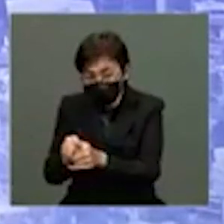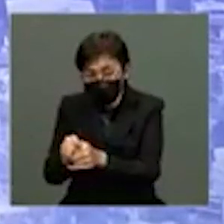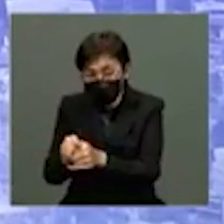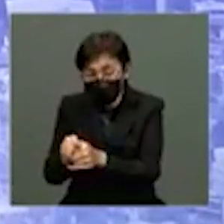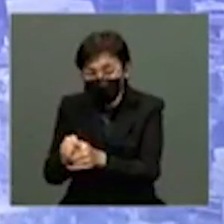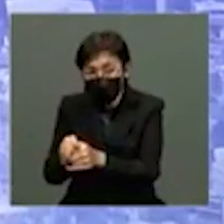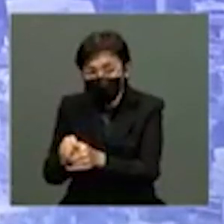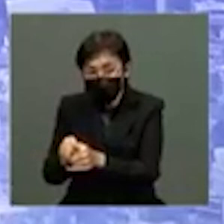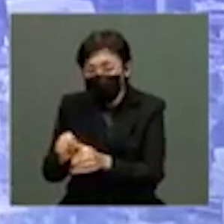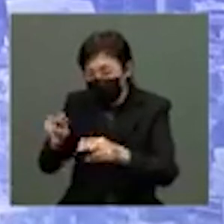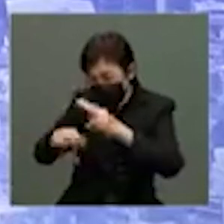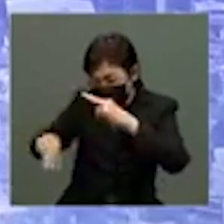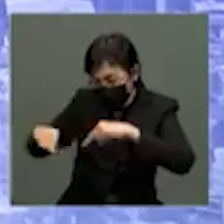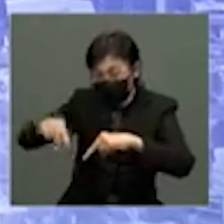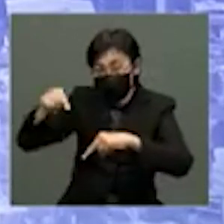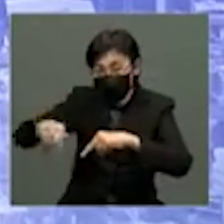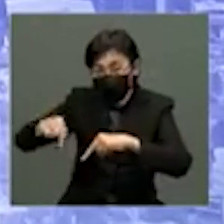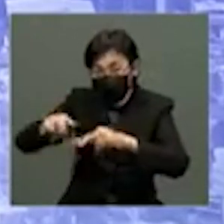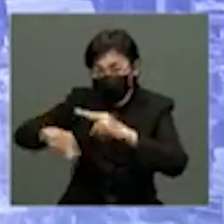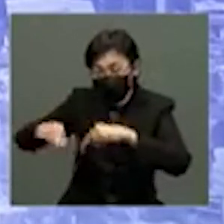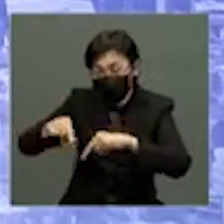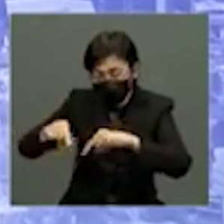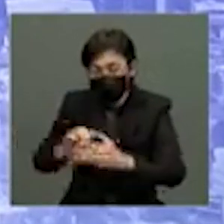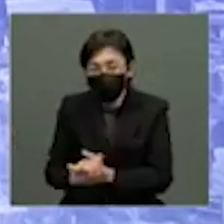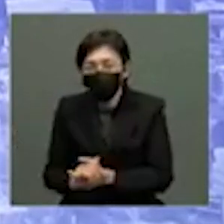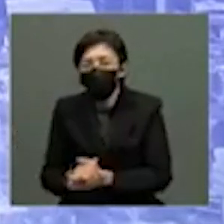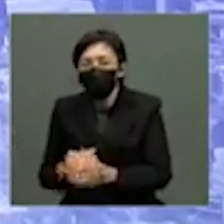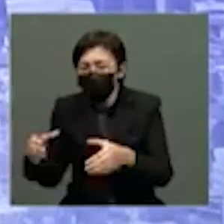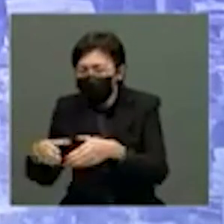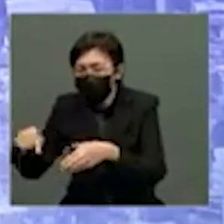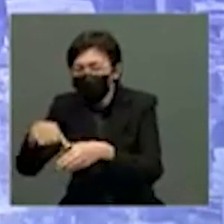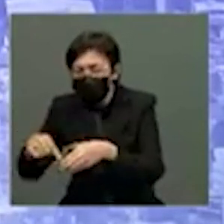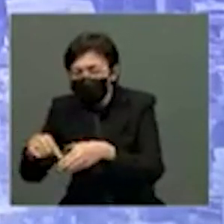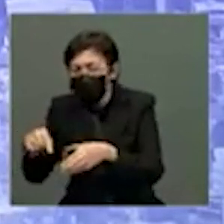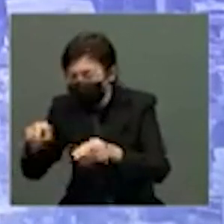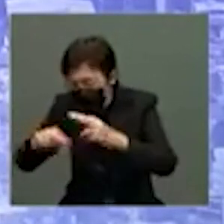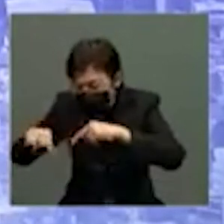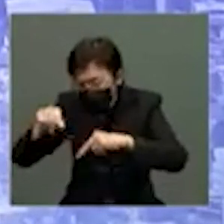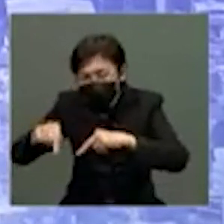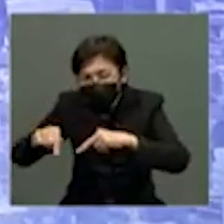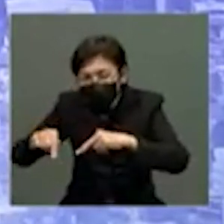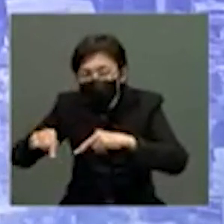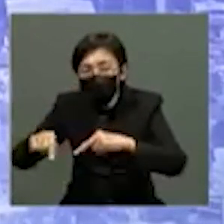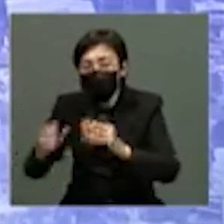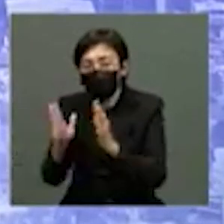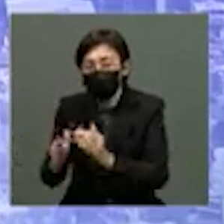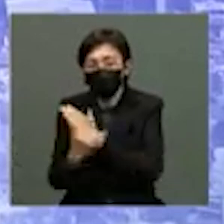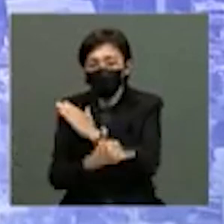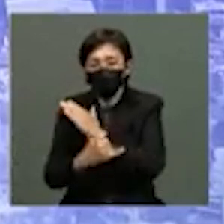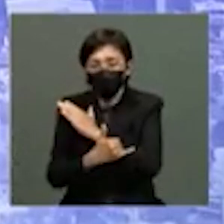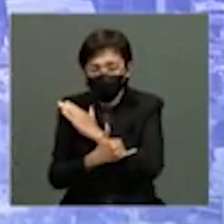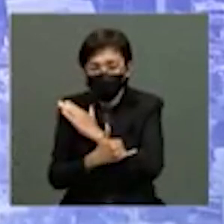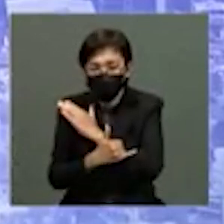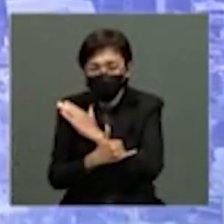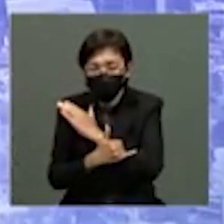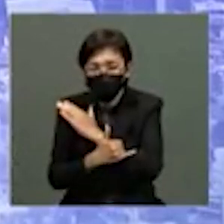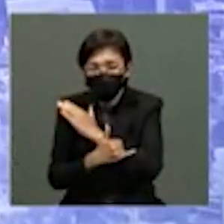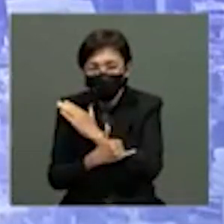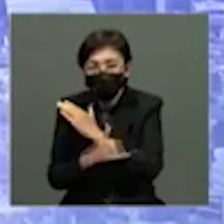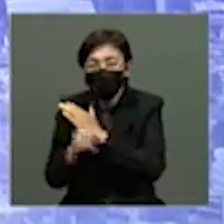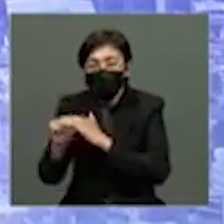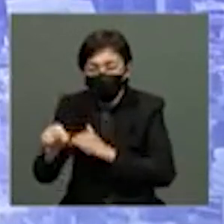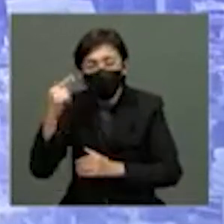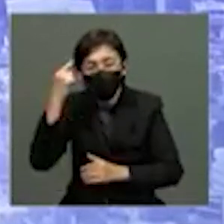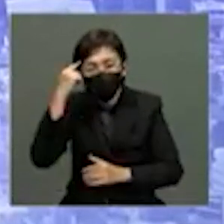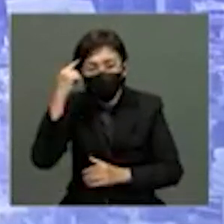ไปสกรีนในหรือ Active Case Finding ในแคมป์คนงานถ้าเป็นคนต่างชาติก็ดึงออกมาท่านคง